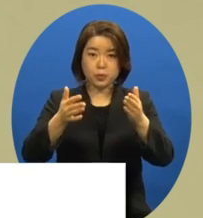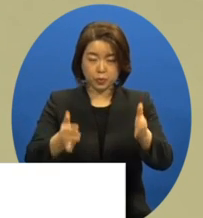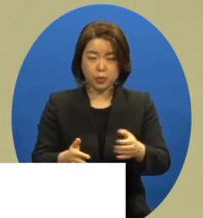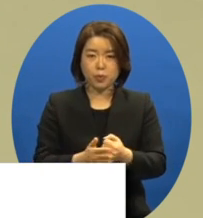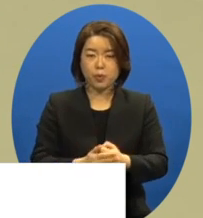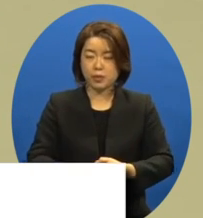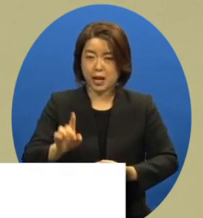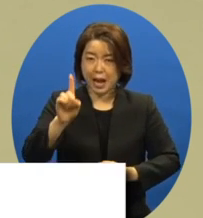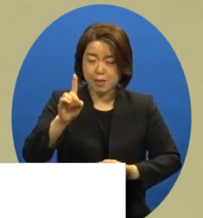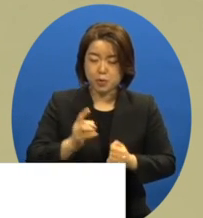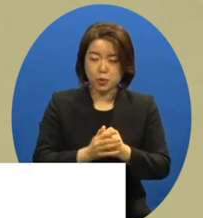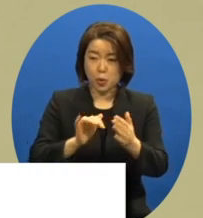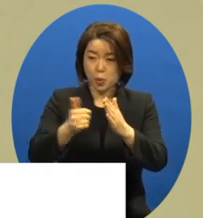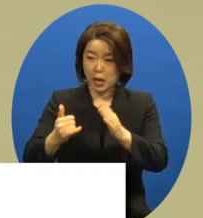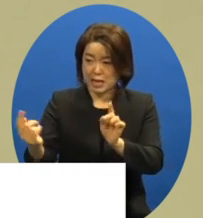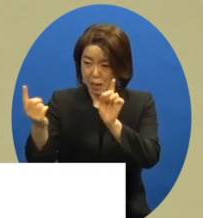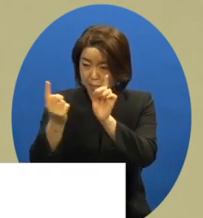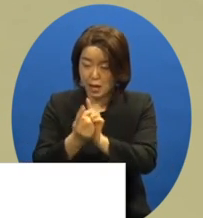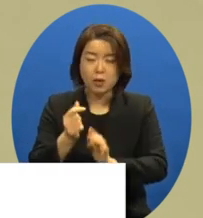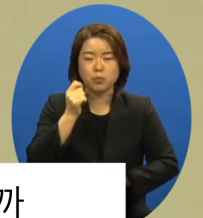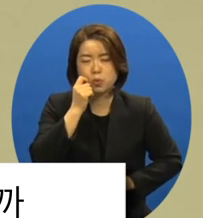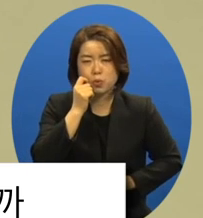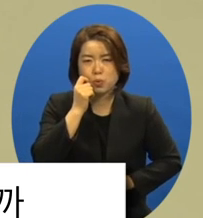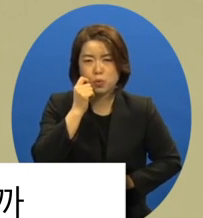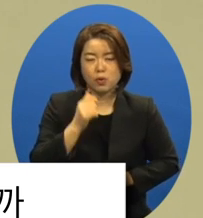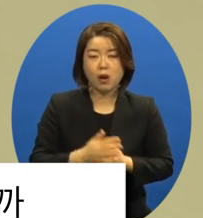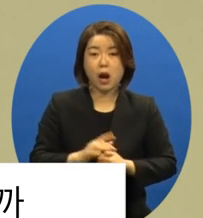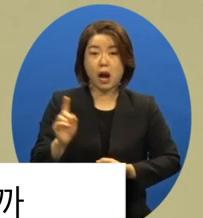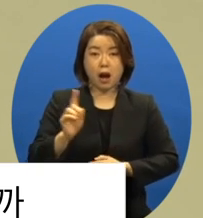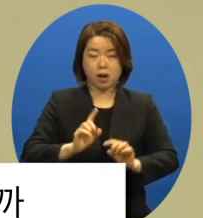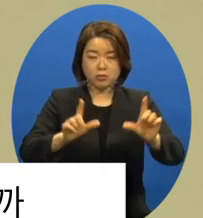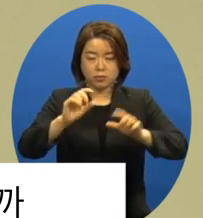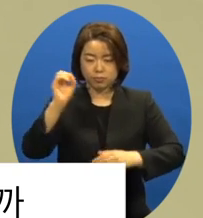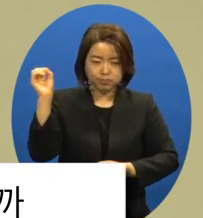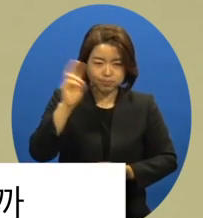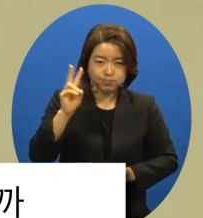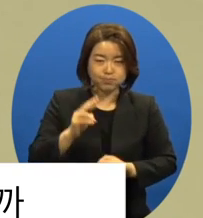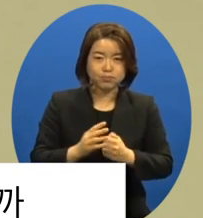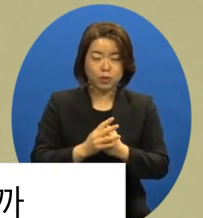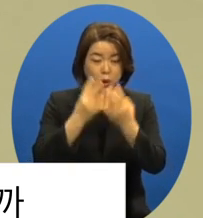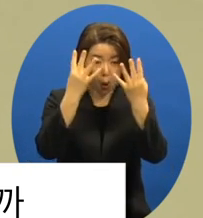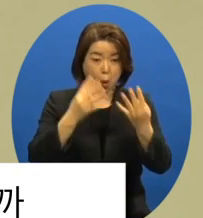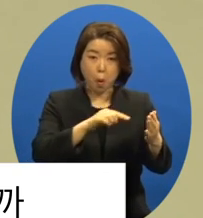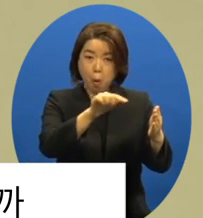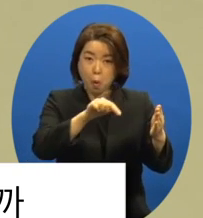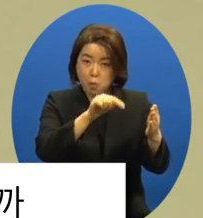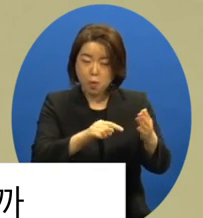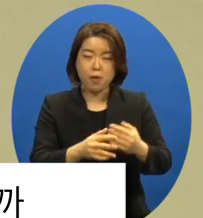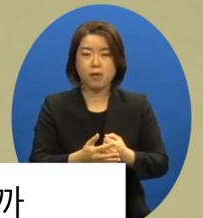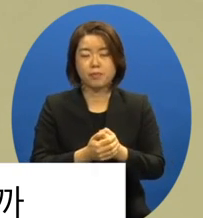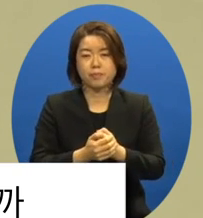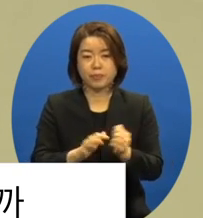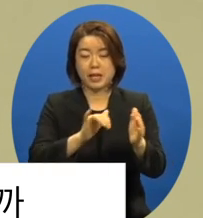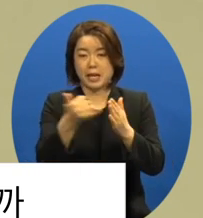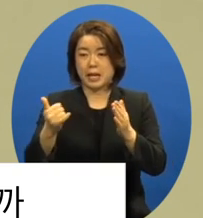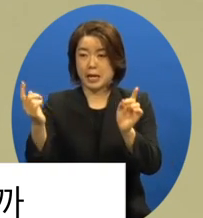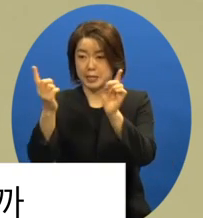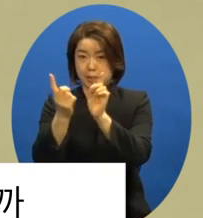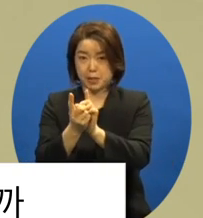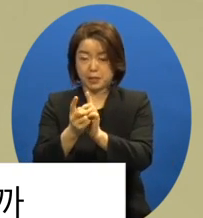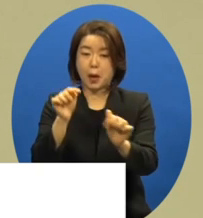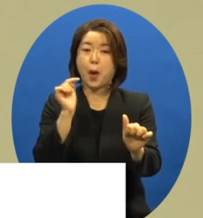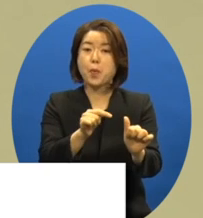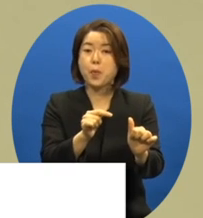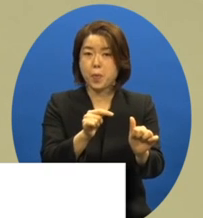한 번도 가족들 면회를 못하고 어느 날 갑자기 교도소에서 가족 면회를 시켜줄